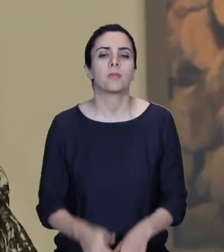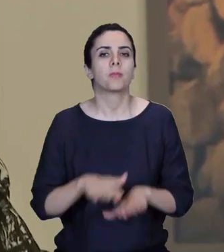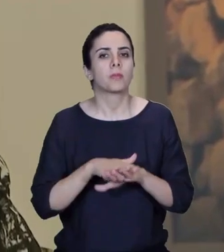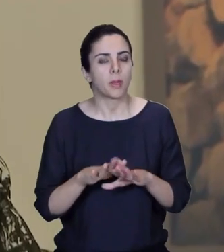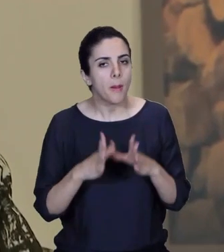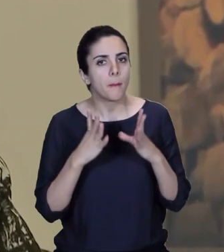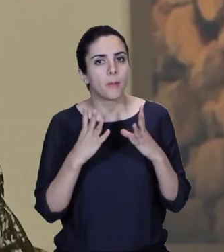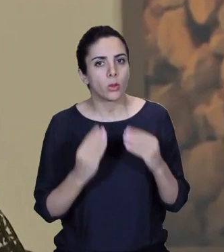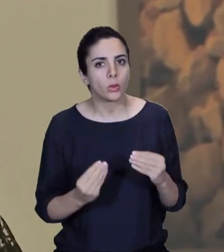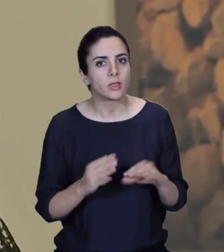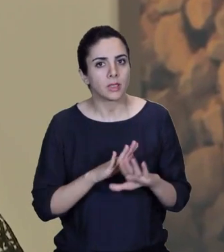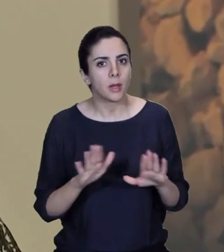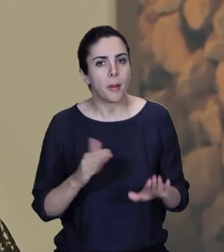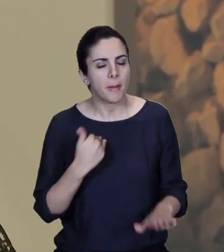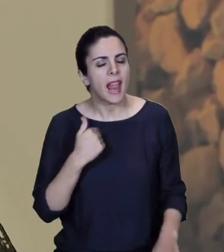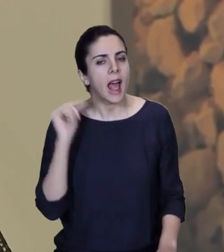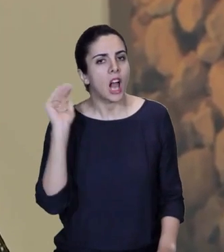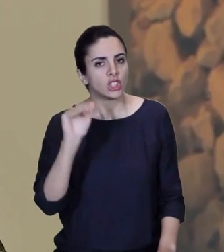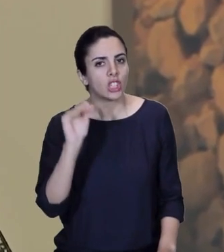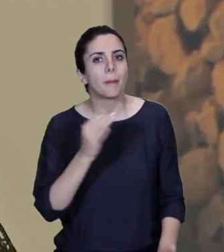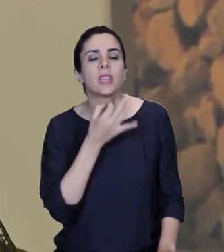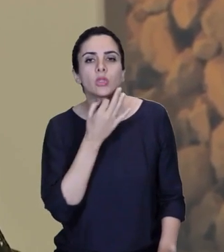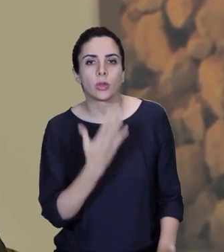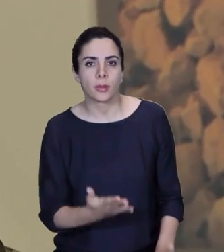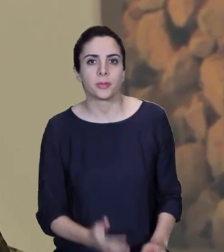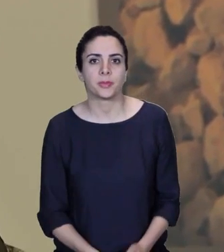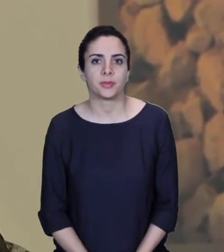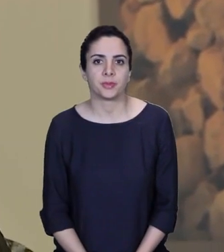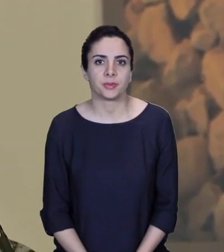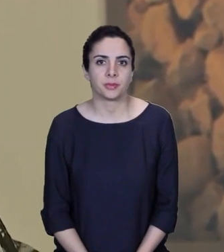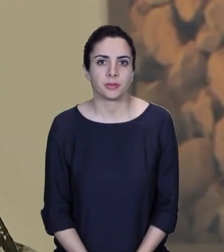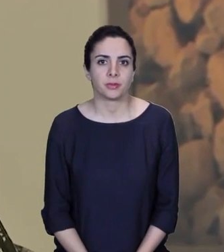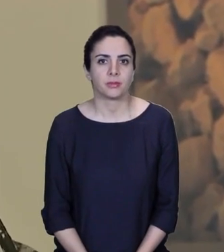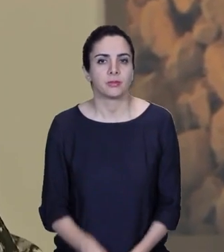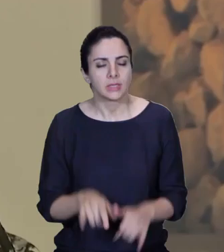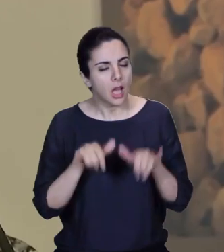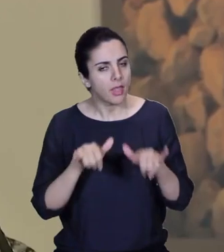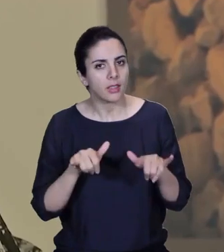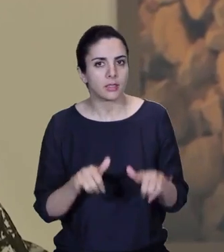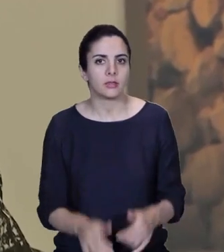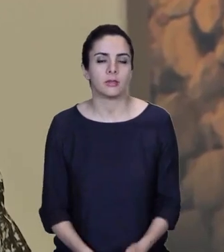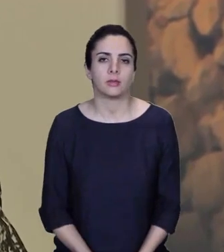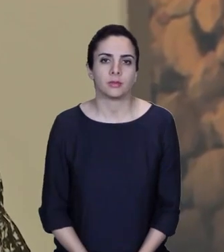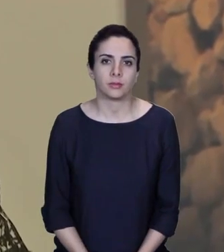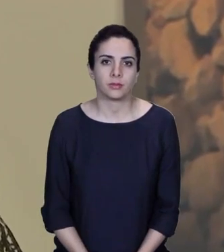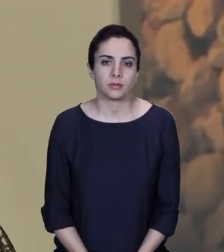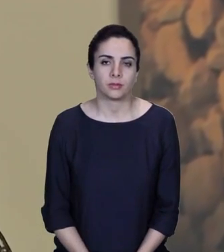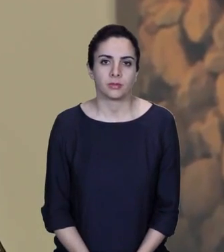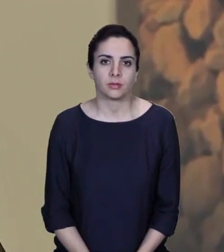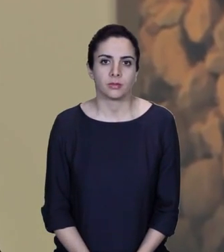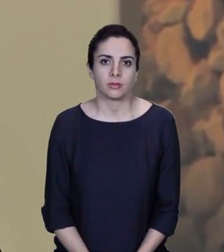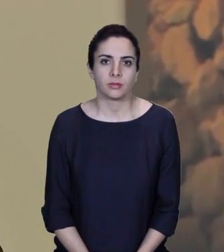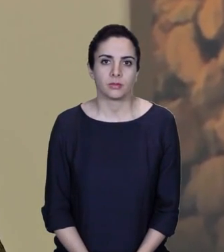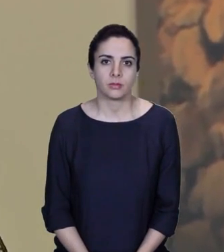Tamam. Tamam, ben geleceğim. Çok teşekkür ederim. Size de. Sırıtıyor Alev.